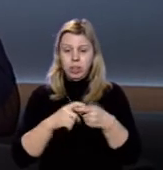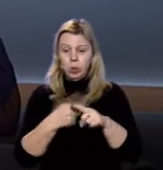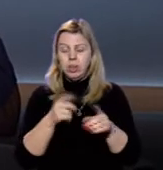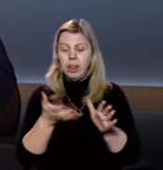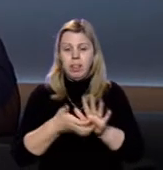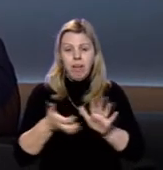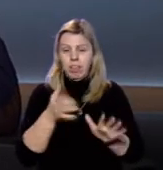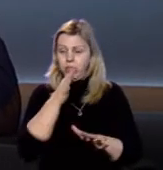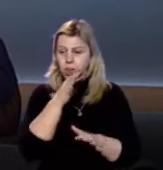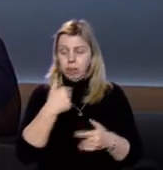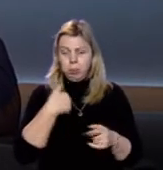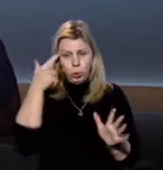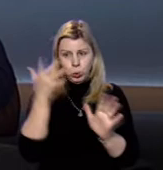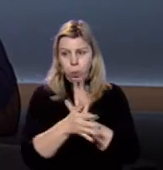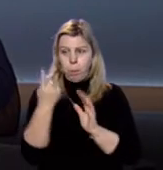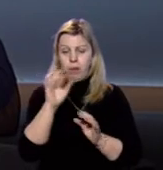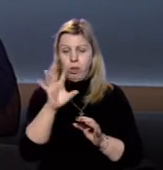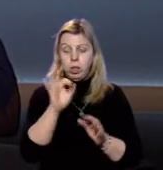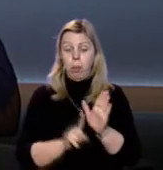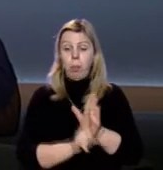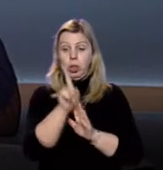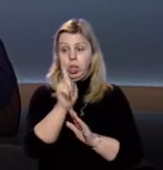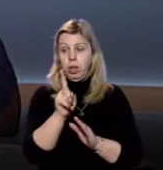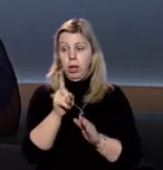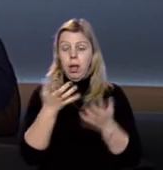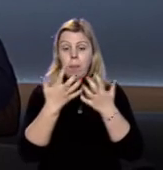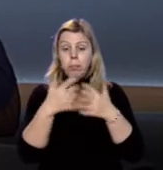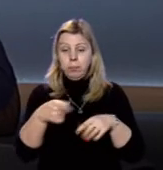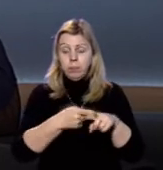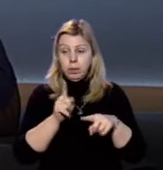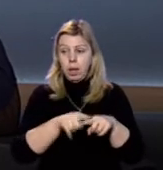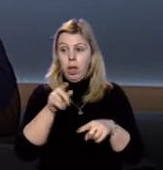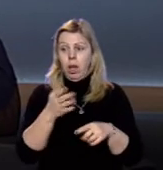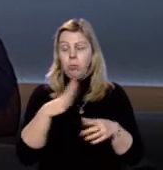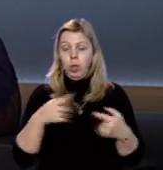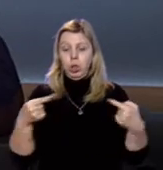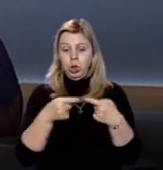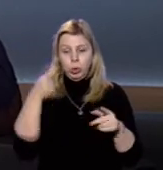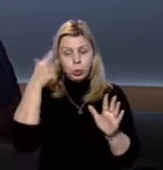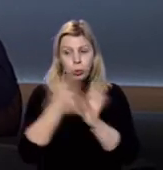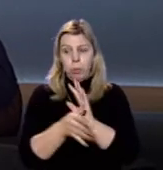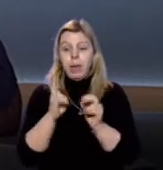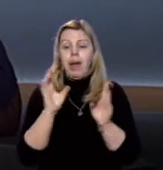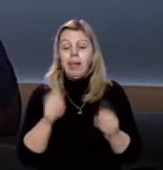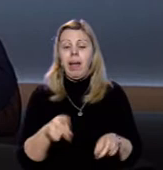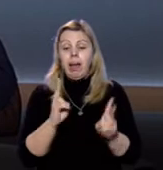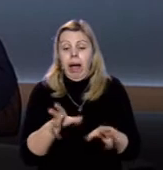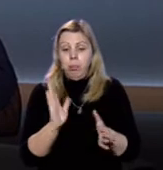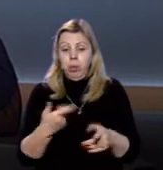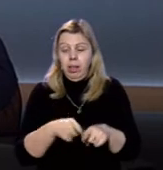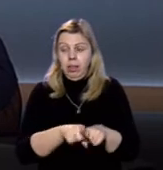браком часу, тому що ми розуміємо, да, з 1 жовтня запрацював механізм, вже було чітко зрозуміло, як це буде все